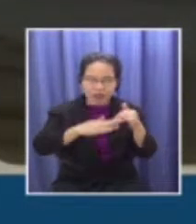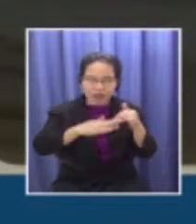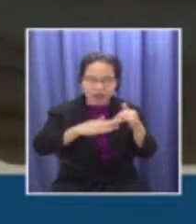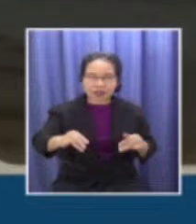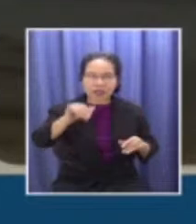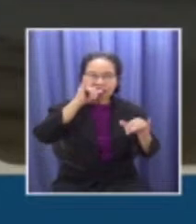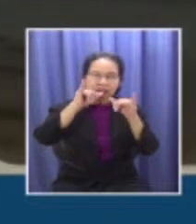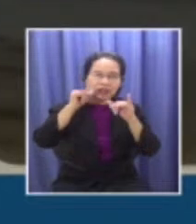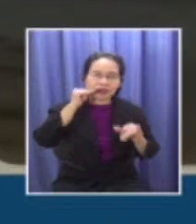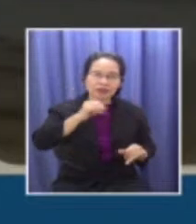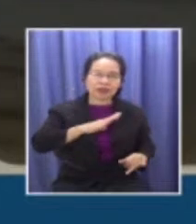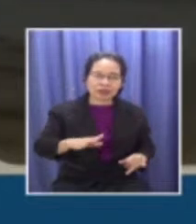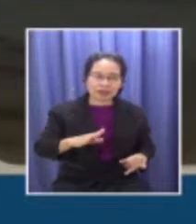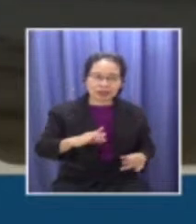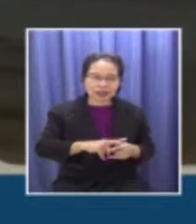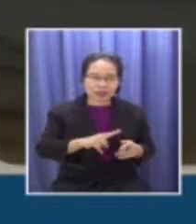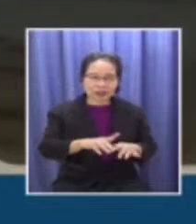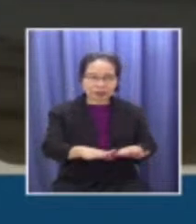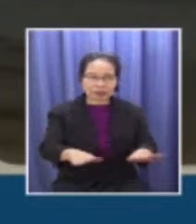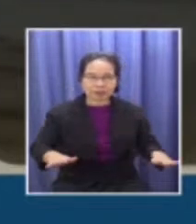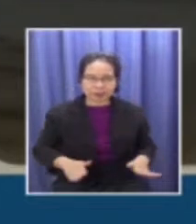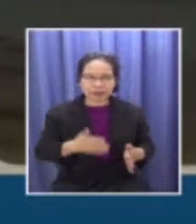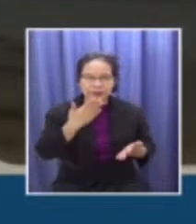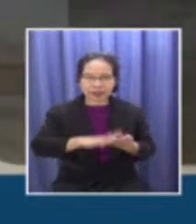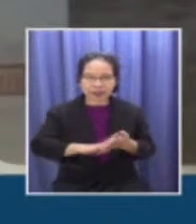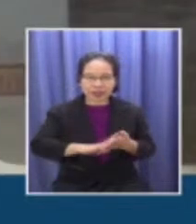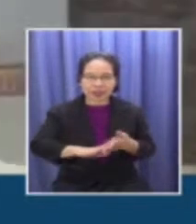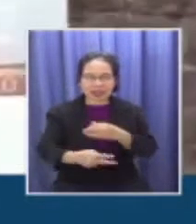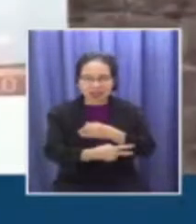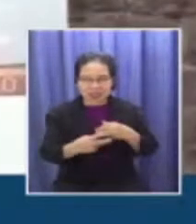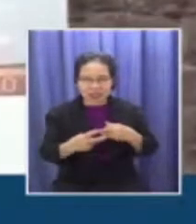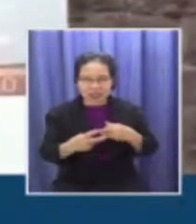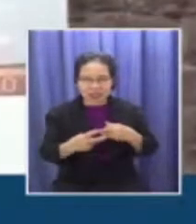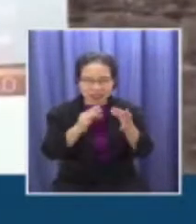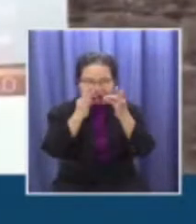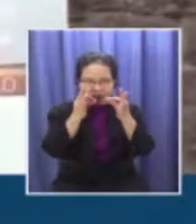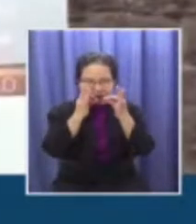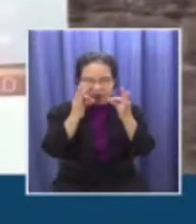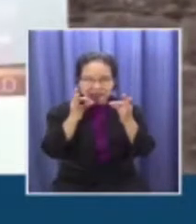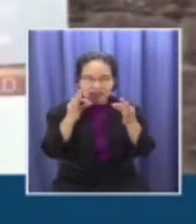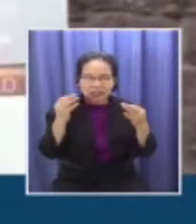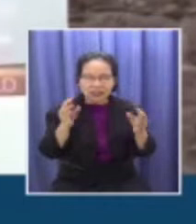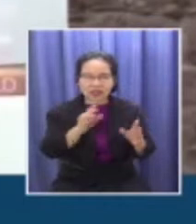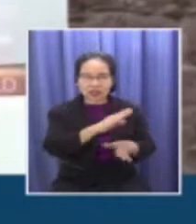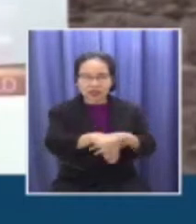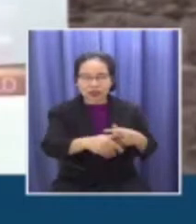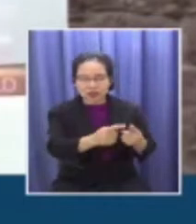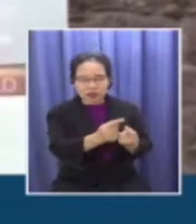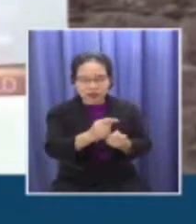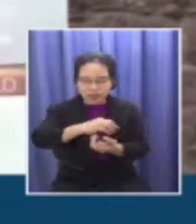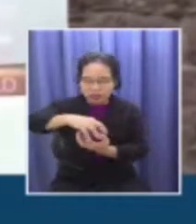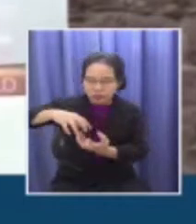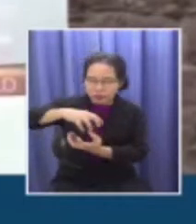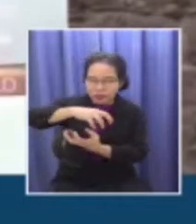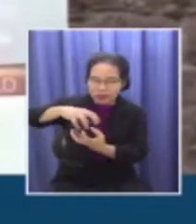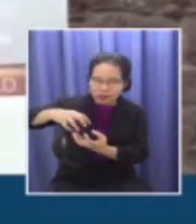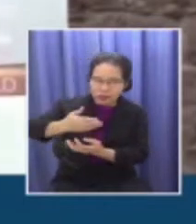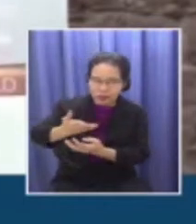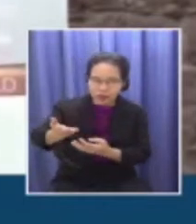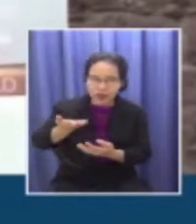bɛyɛ ne sɛ ɔbɛkɔ akɔfa ahohom foforɔ a wɔyɛ bɔne sene no aba bɛka ne